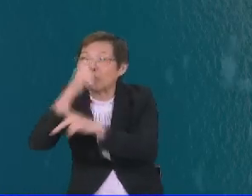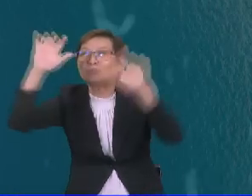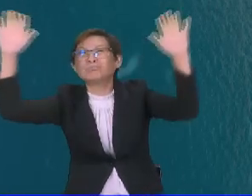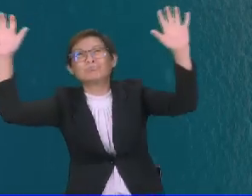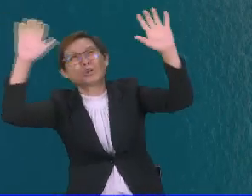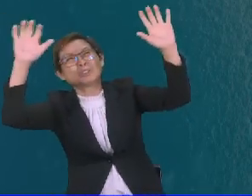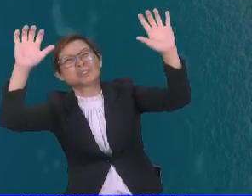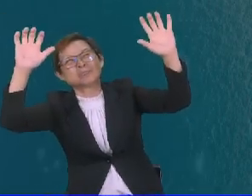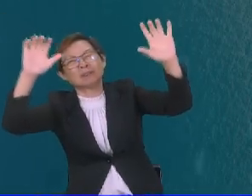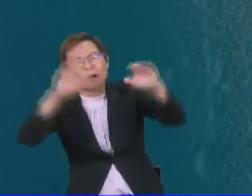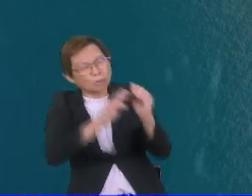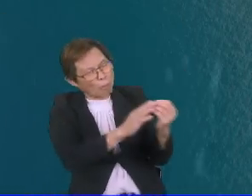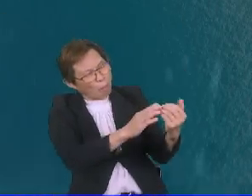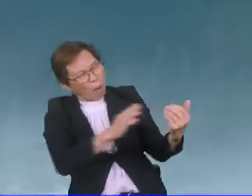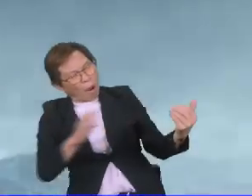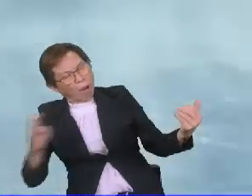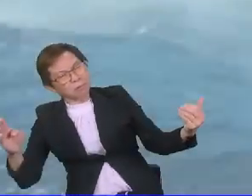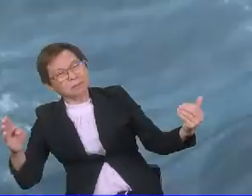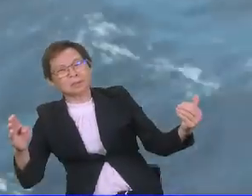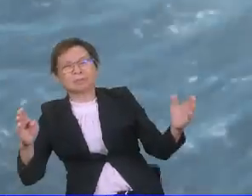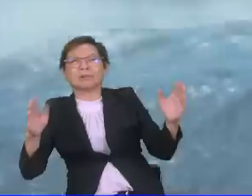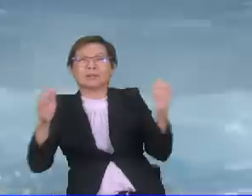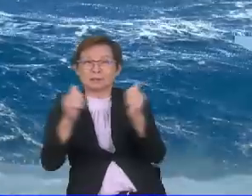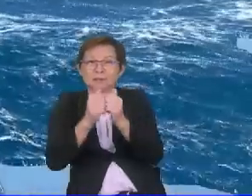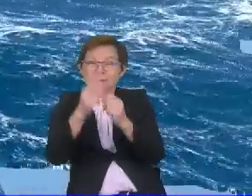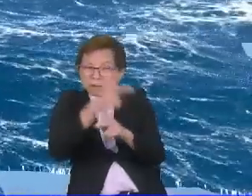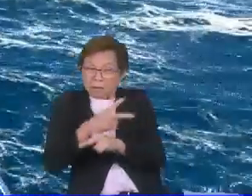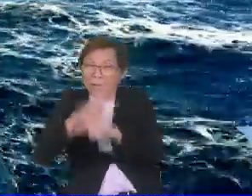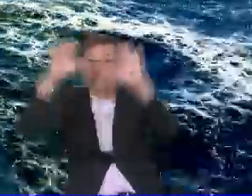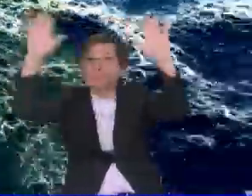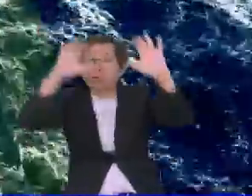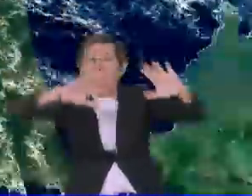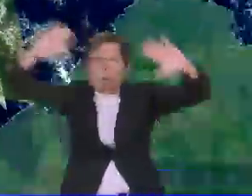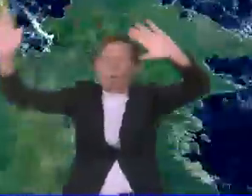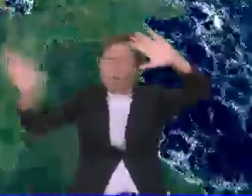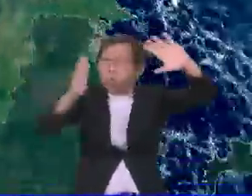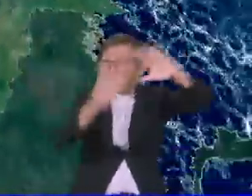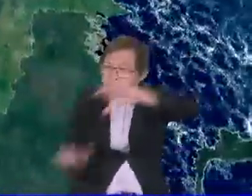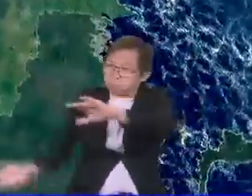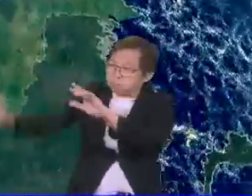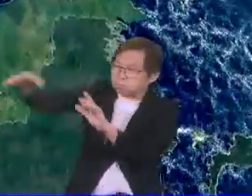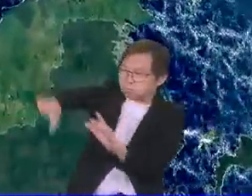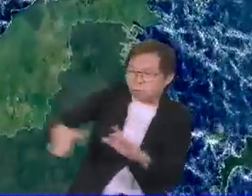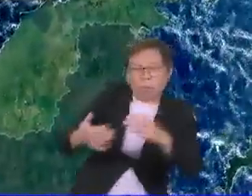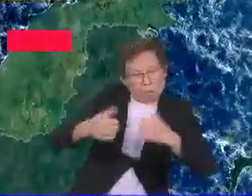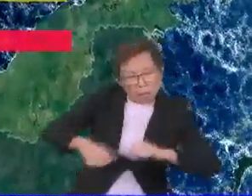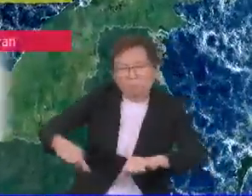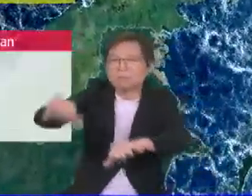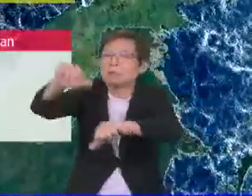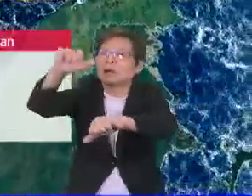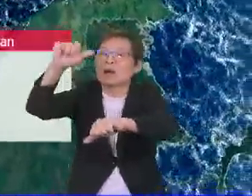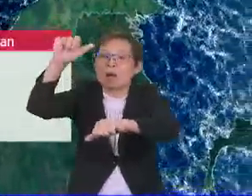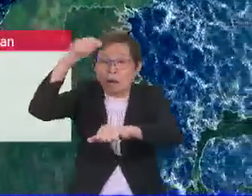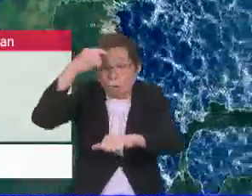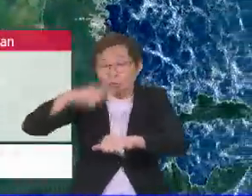cuaca sepanjang ada tempo tersebut dan akhir sekali amaran angin kencang dan laut bergelora juga masih lagi berkuasa untuk